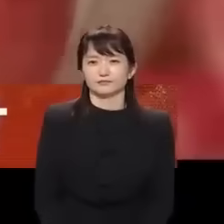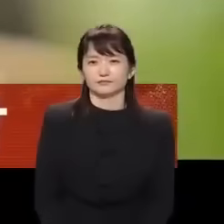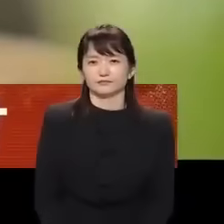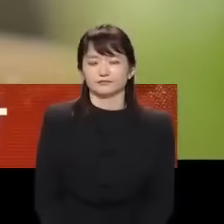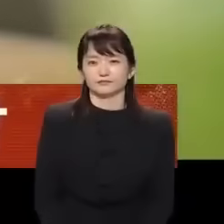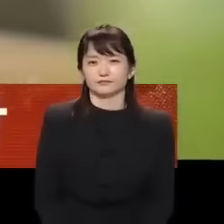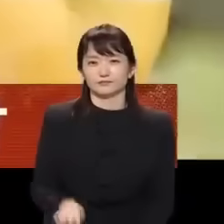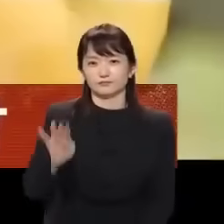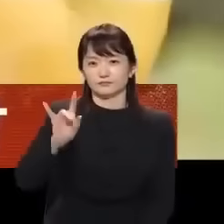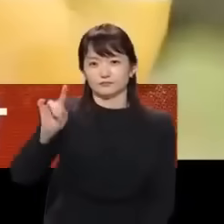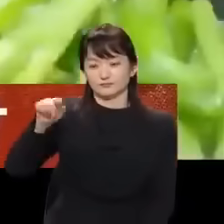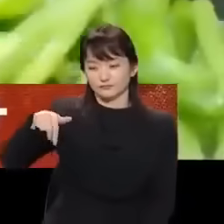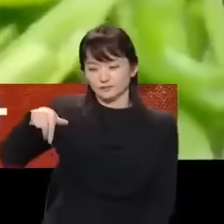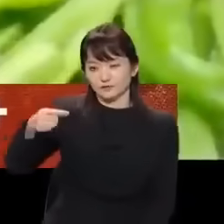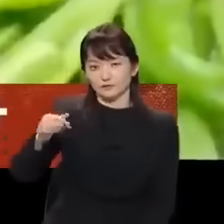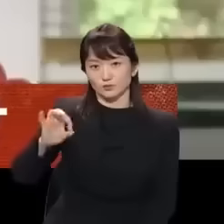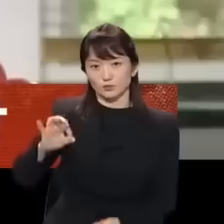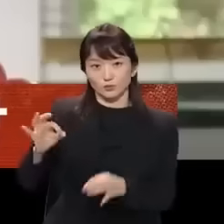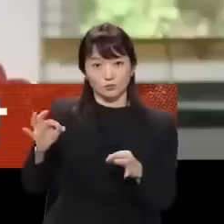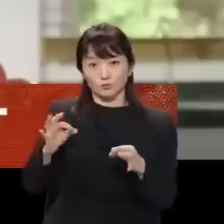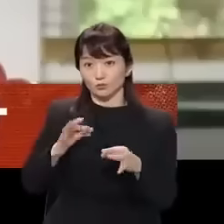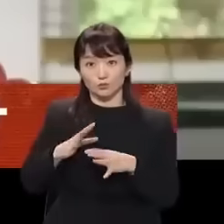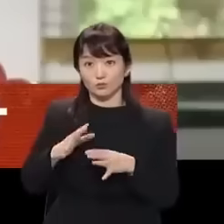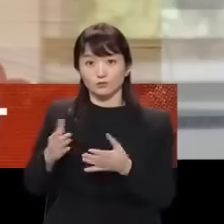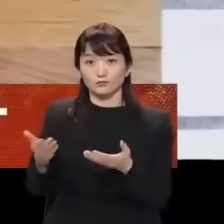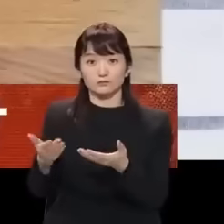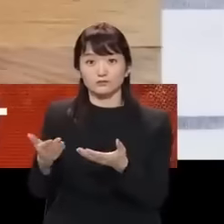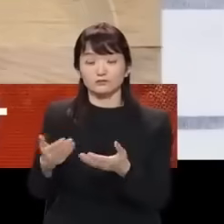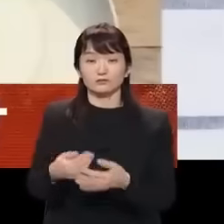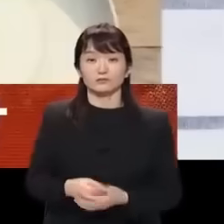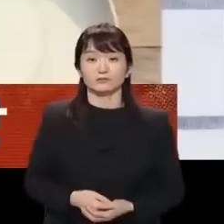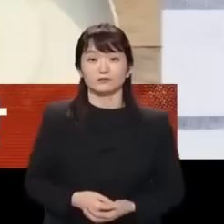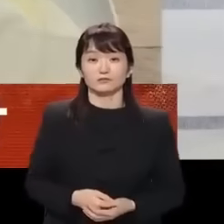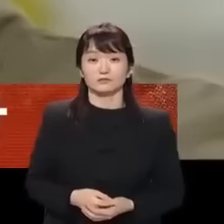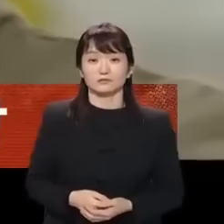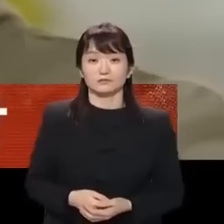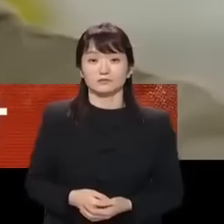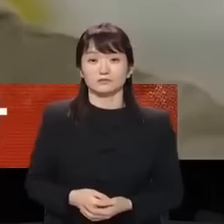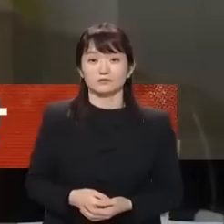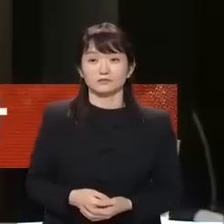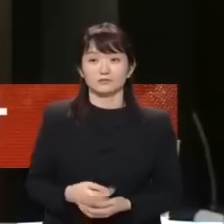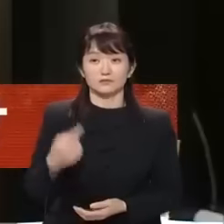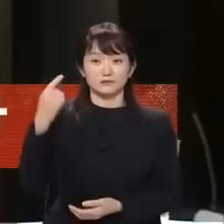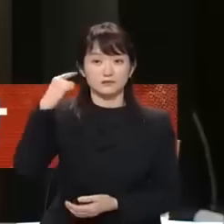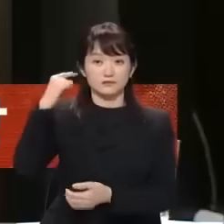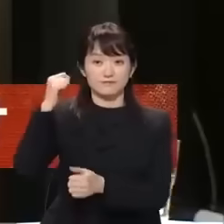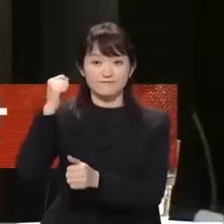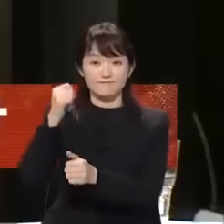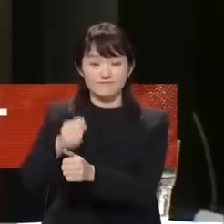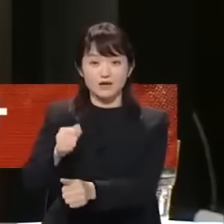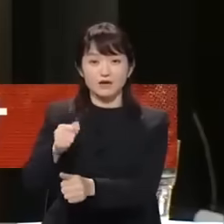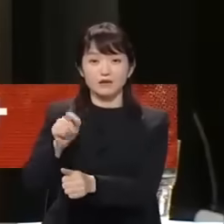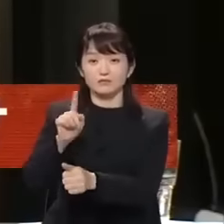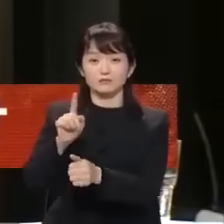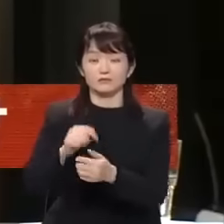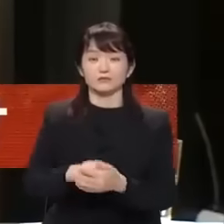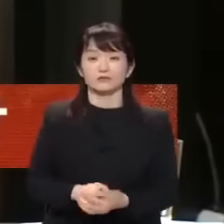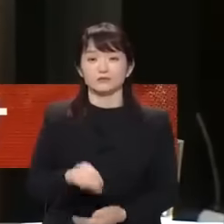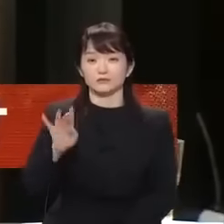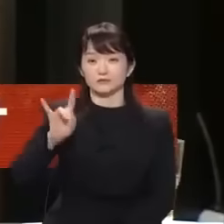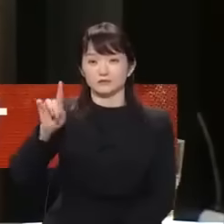이게 백종원 매직이라고 불리고 있습니다 자 그런데 시체 말로 뒤통수를 맞았어요네 지금